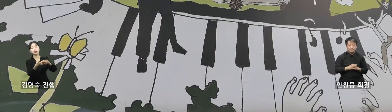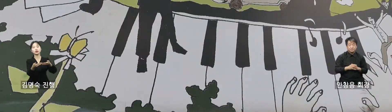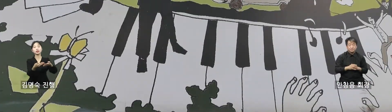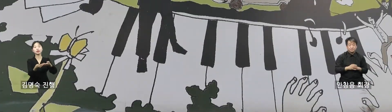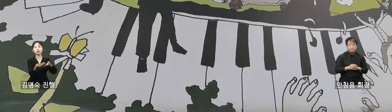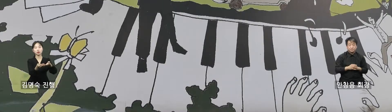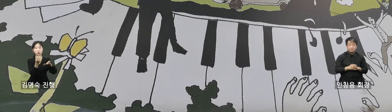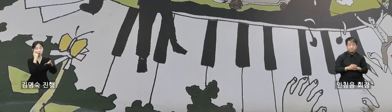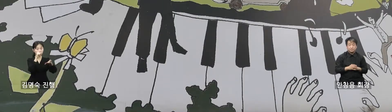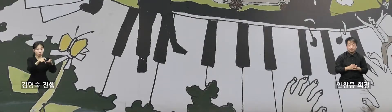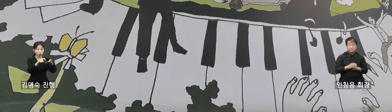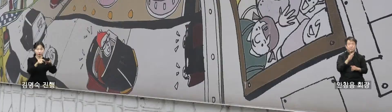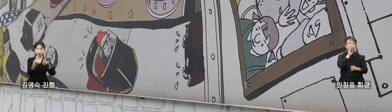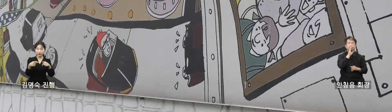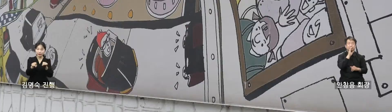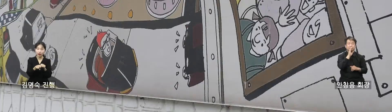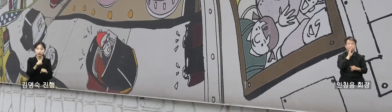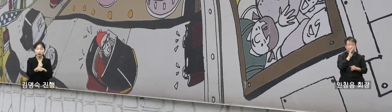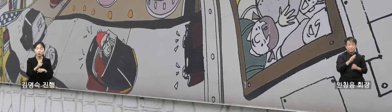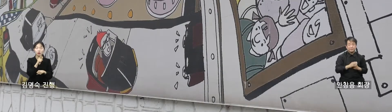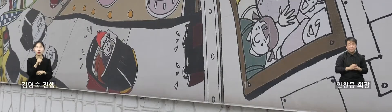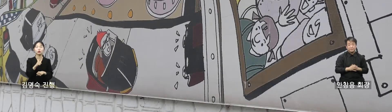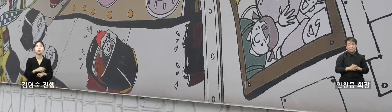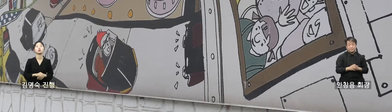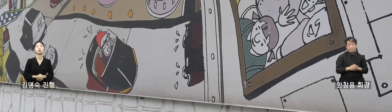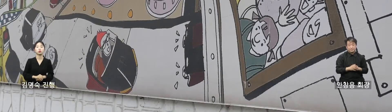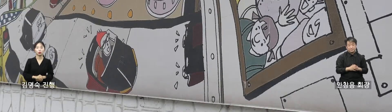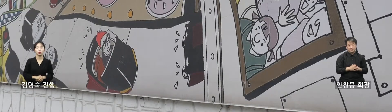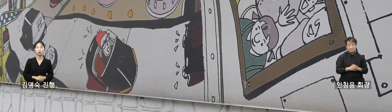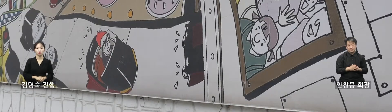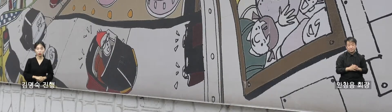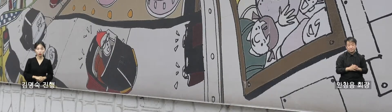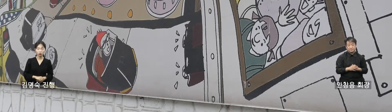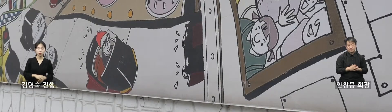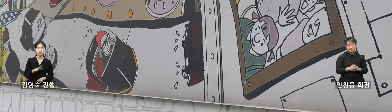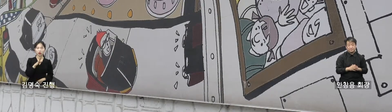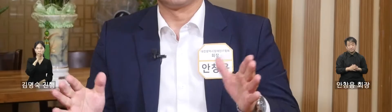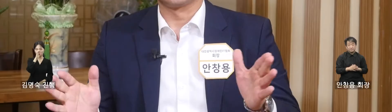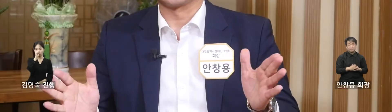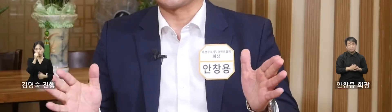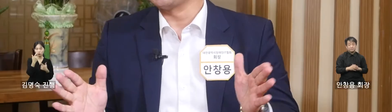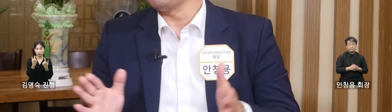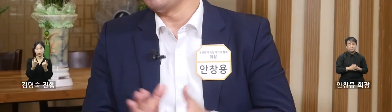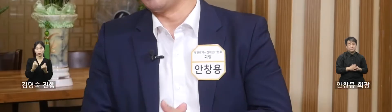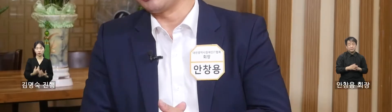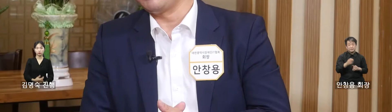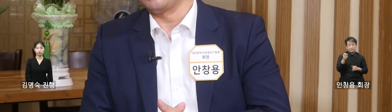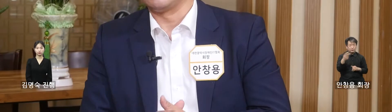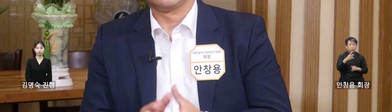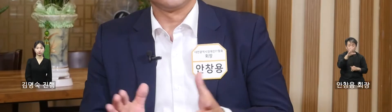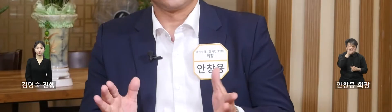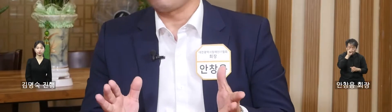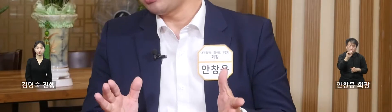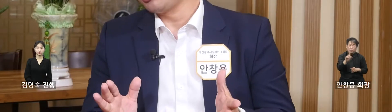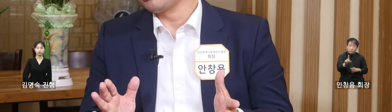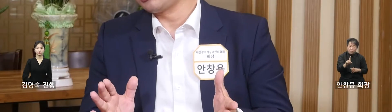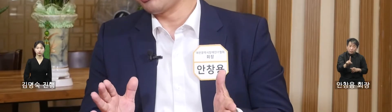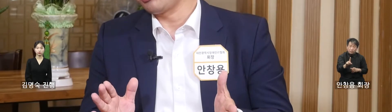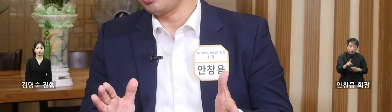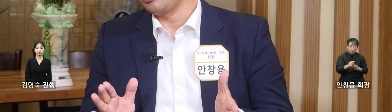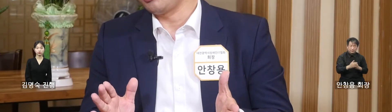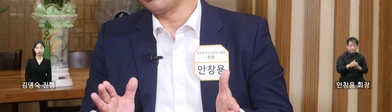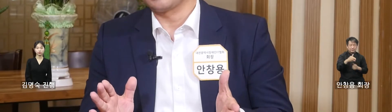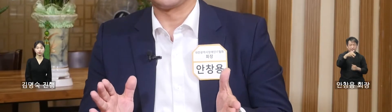저런 것들도 같이 한다는 그렇죠. 거잖아요. 그렇죠. 네. 너무 좋은데요? 그리고 장점이 뭐냐면